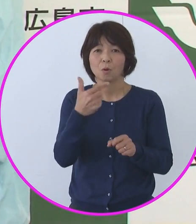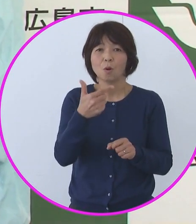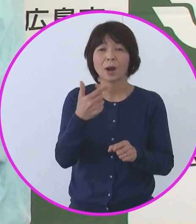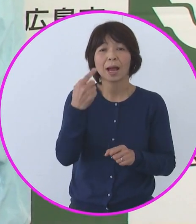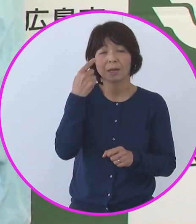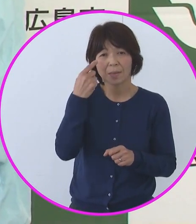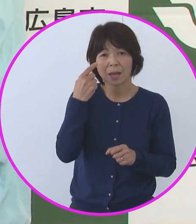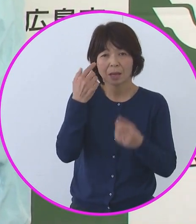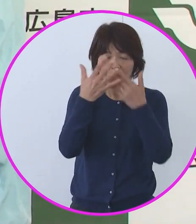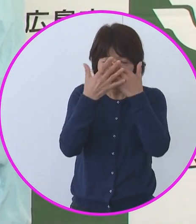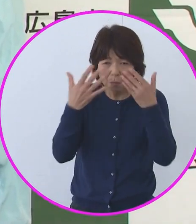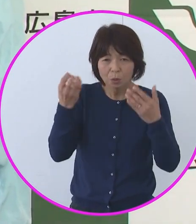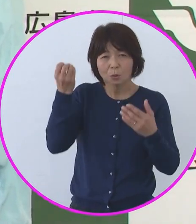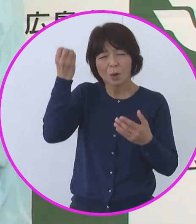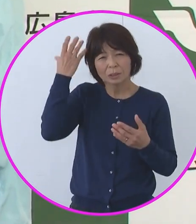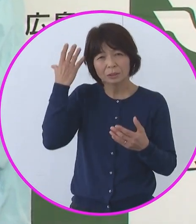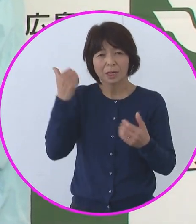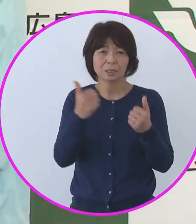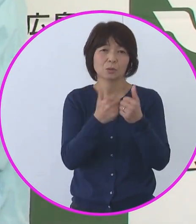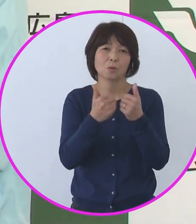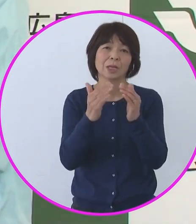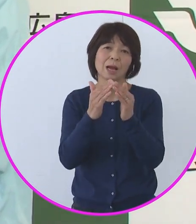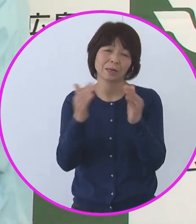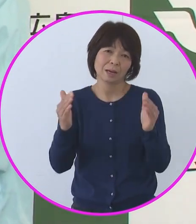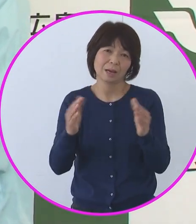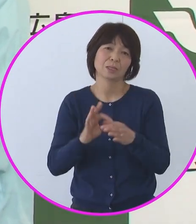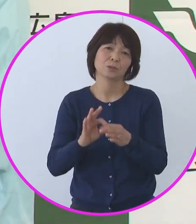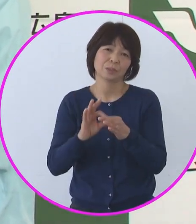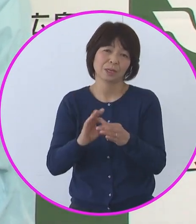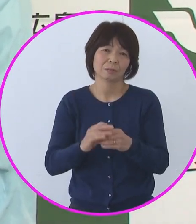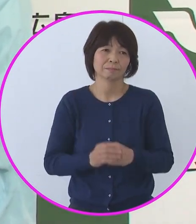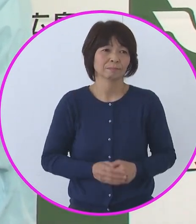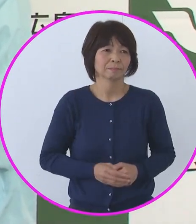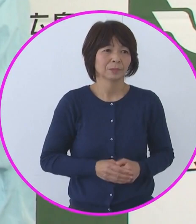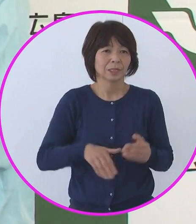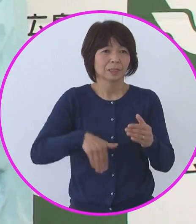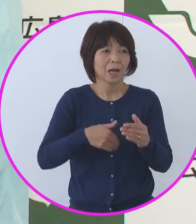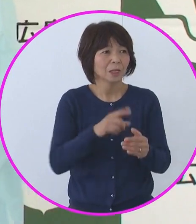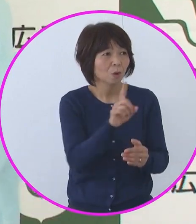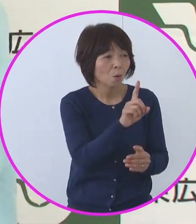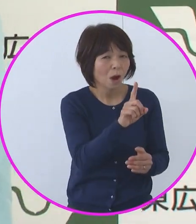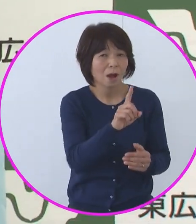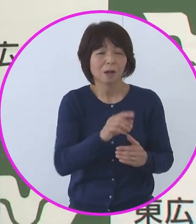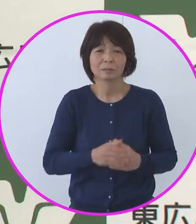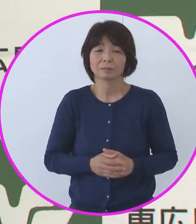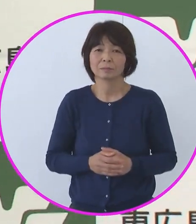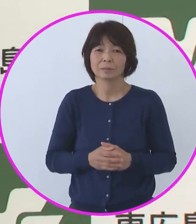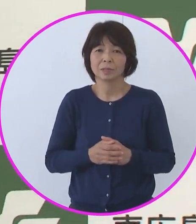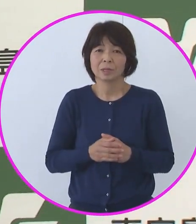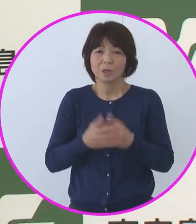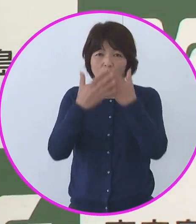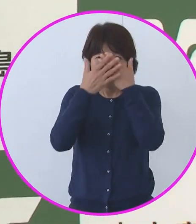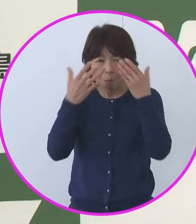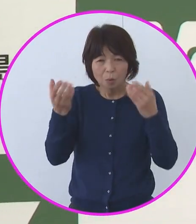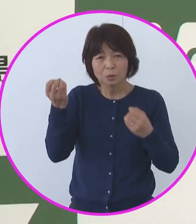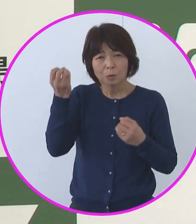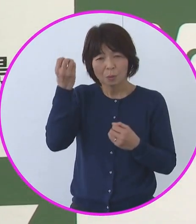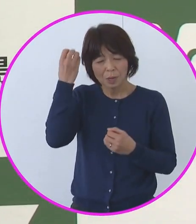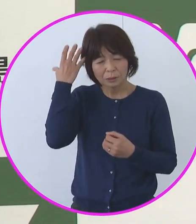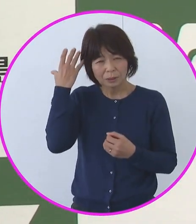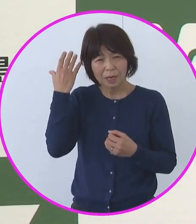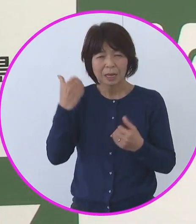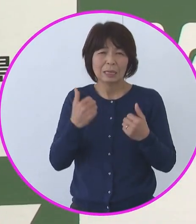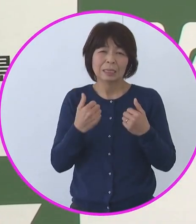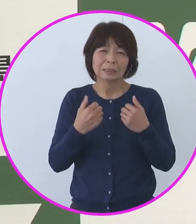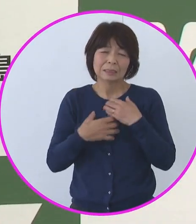る物忘れ相談会を開催します。 こちらはどんな内容なんですか？ 物忘れについて心配のある人